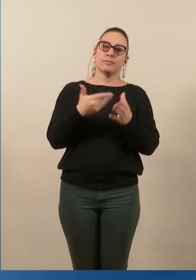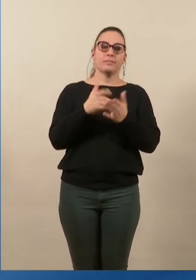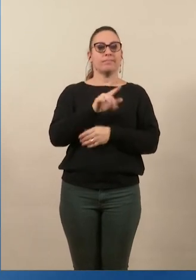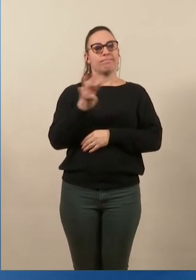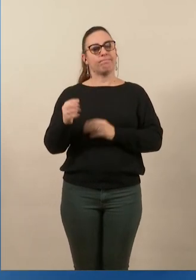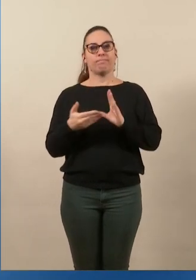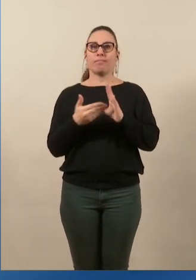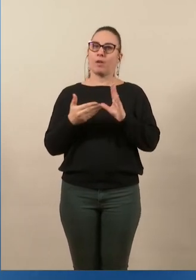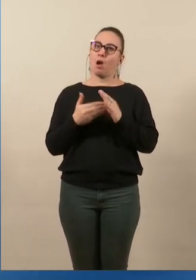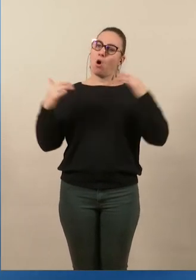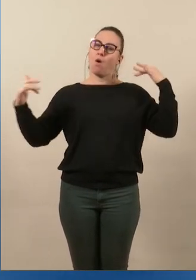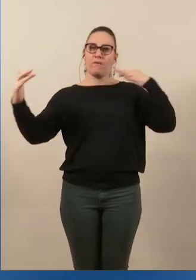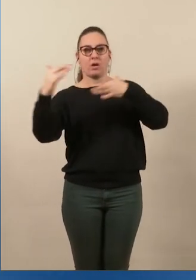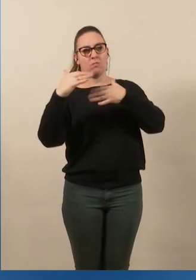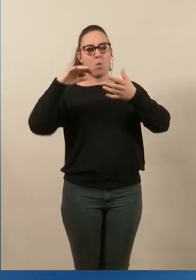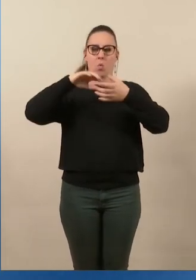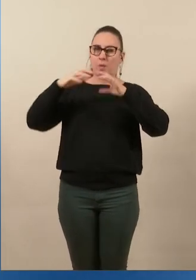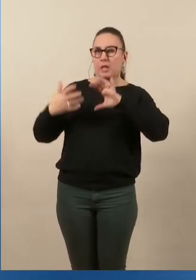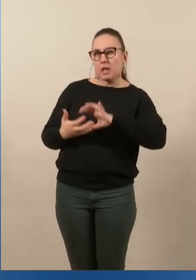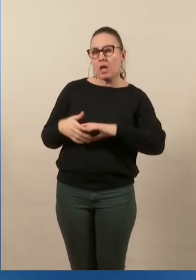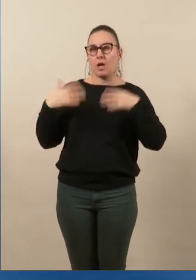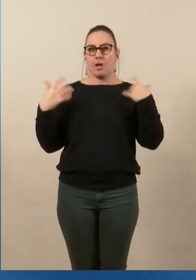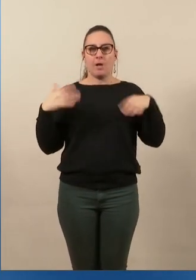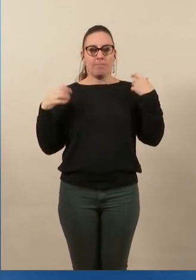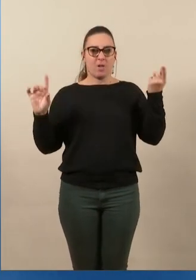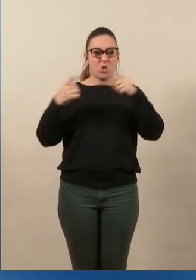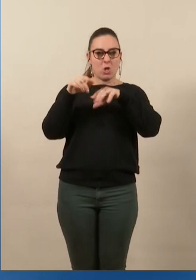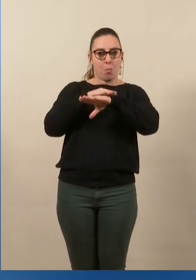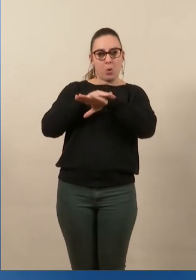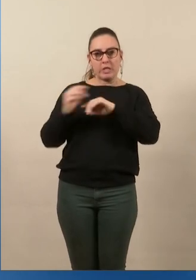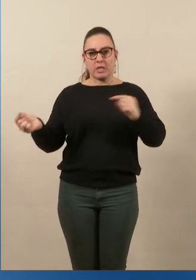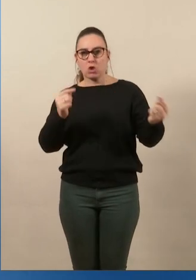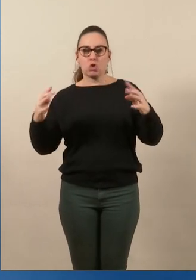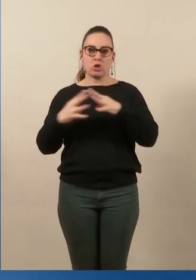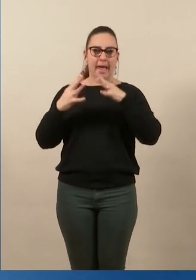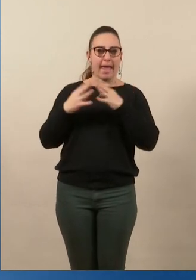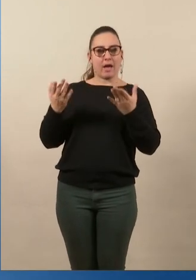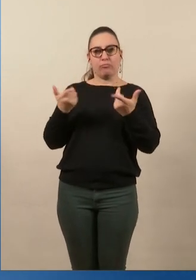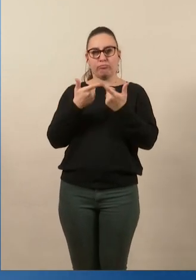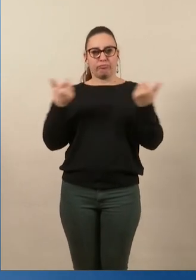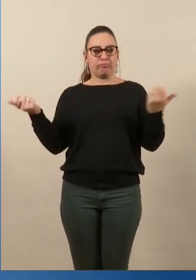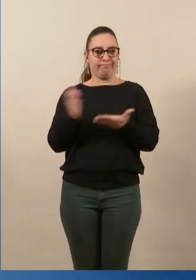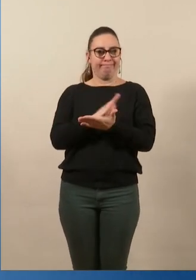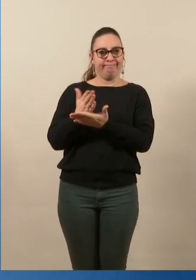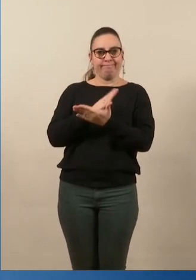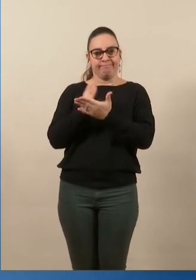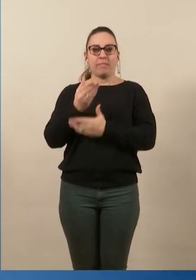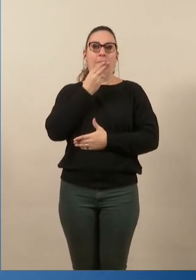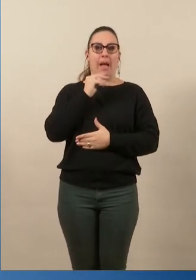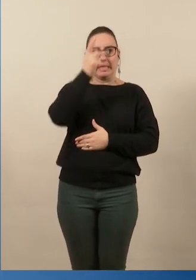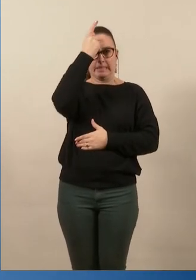à nouveau dans un environnement très complexe marqué par des incertitudes géopolitiques majeures résultant notamment de la guerre en Israël et